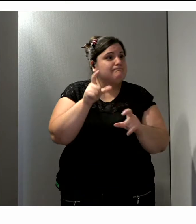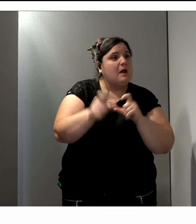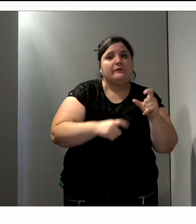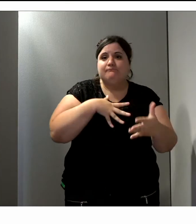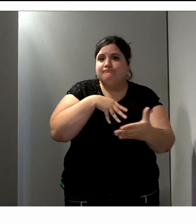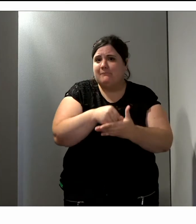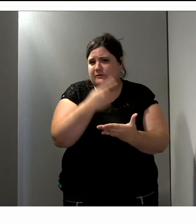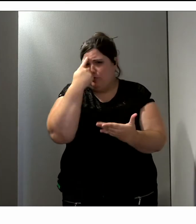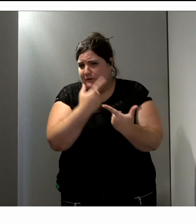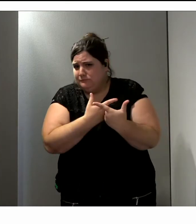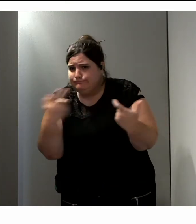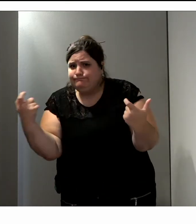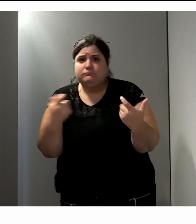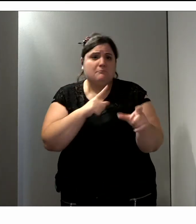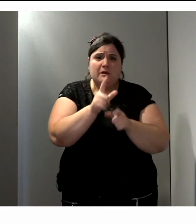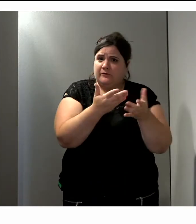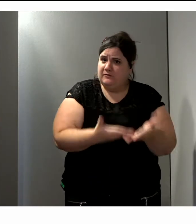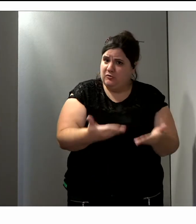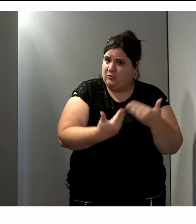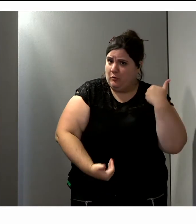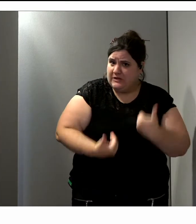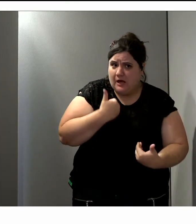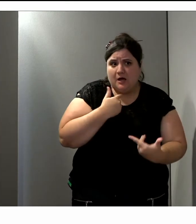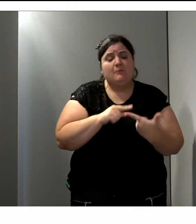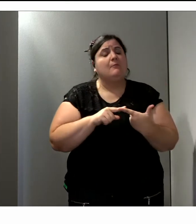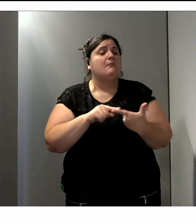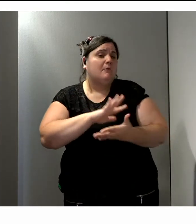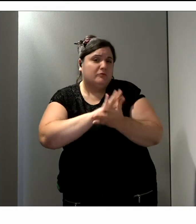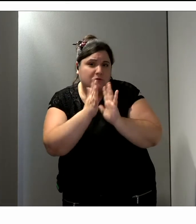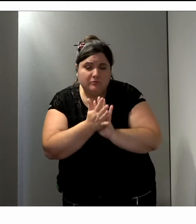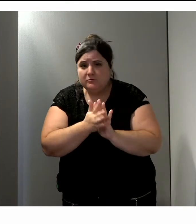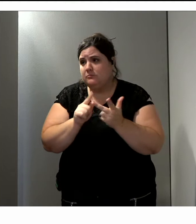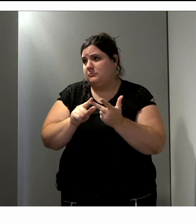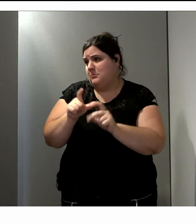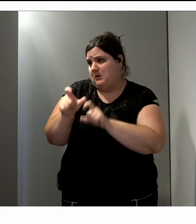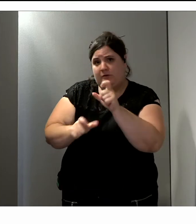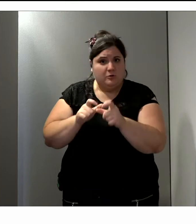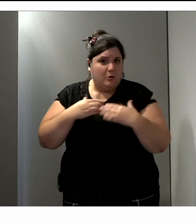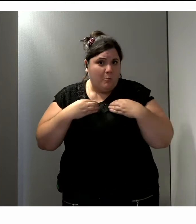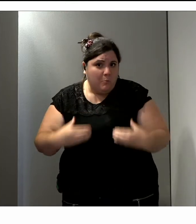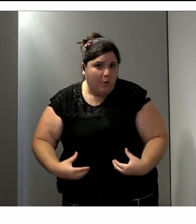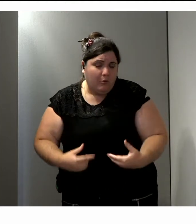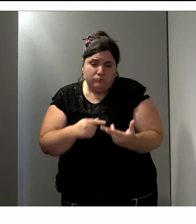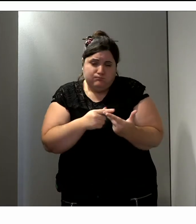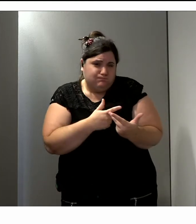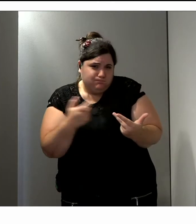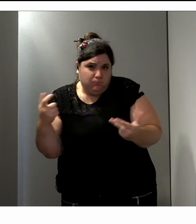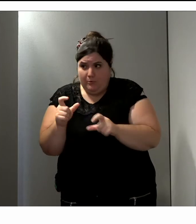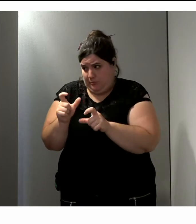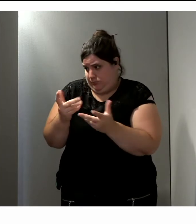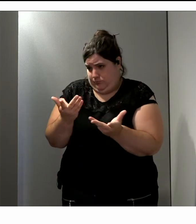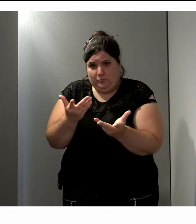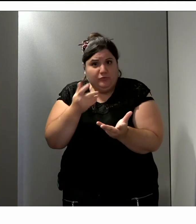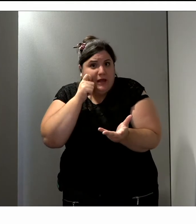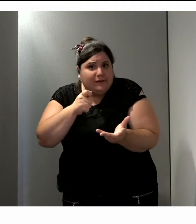du CNCPH, mais aussi beaucoup d'acteurs de la société civile qui ne sont pas nécessairement des experts des questions du handicap.